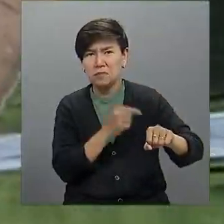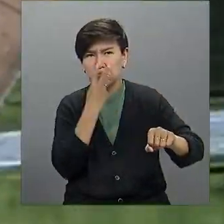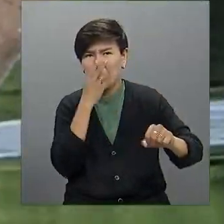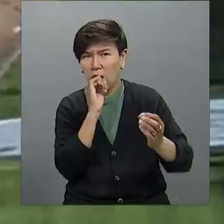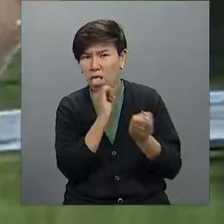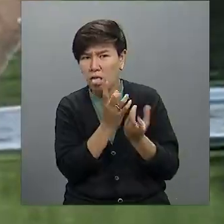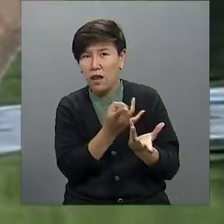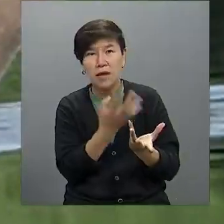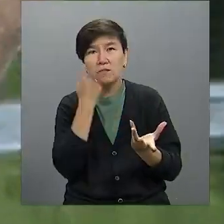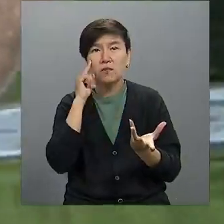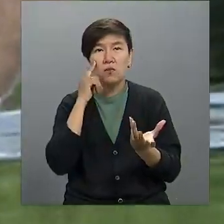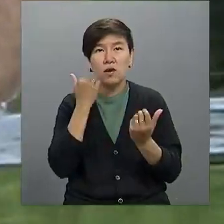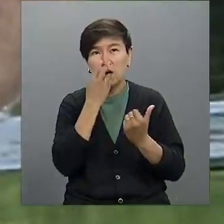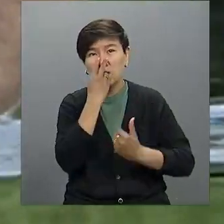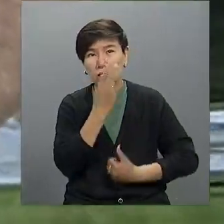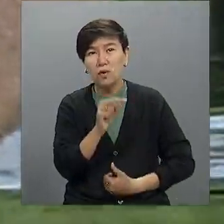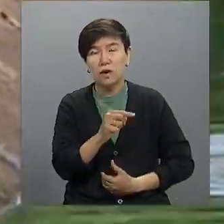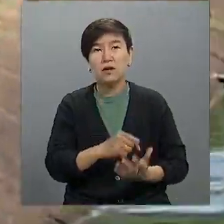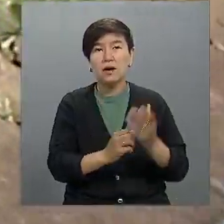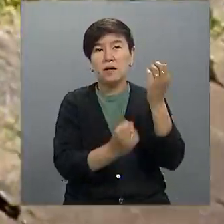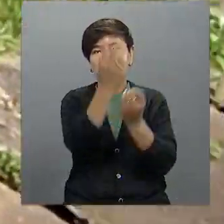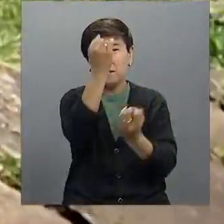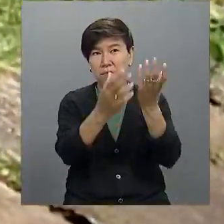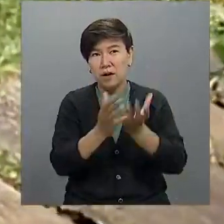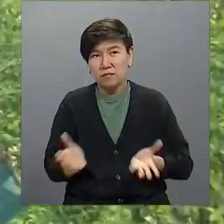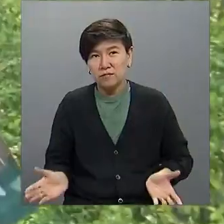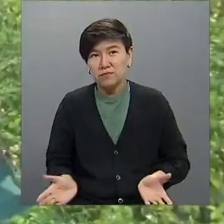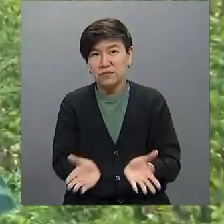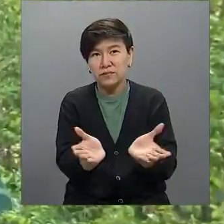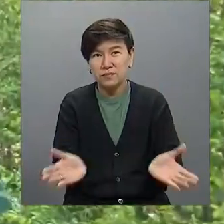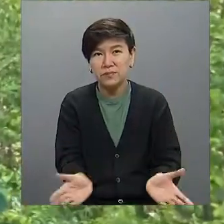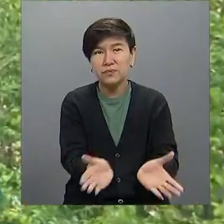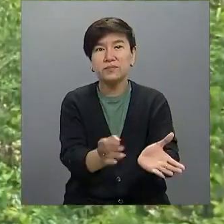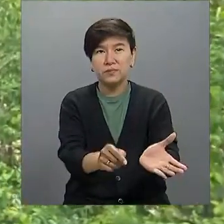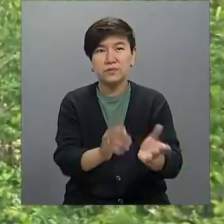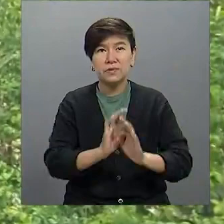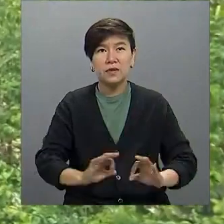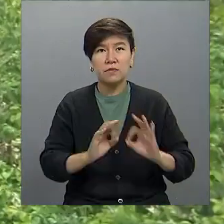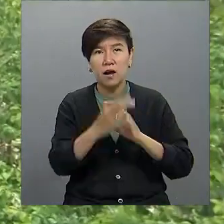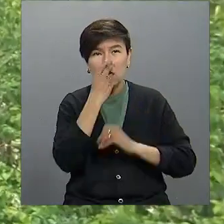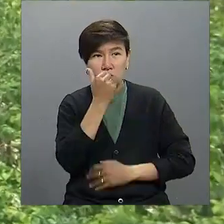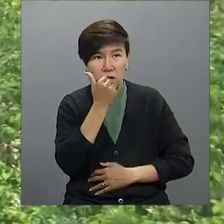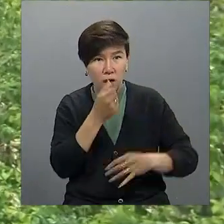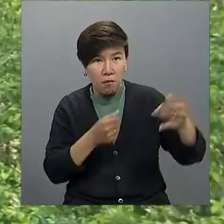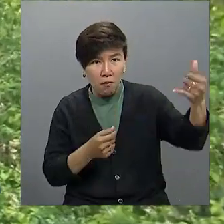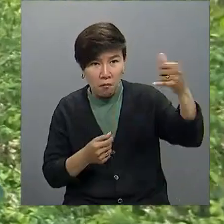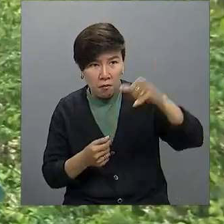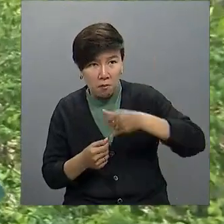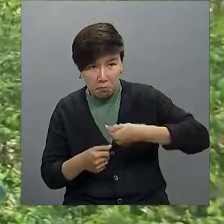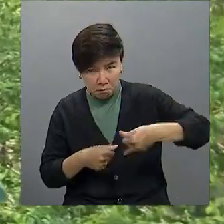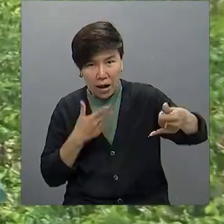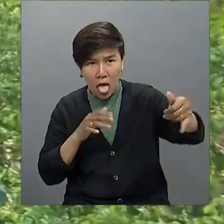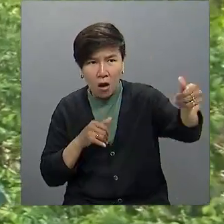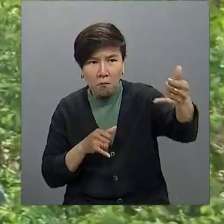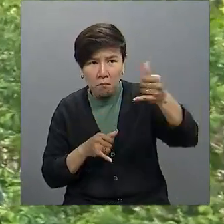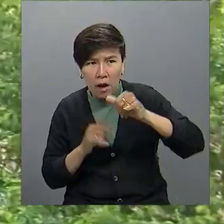ที่ได้ผลักดันเขาเข้าป่าไปแล้วเจ้าที่เราต้องเฝ้าระวังว่าเขาจะลงมาตรงนี้เพื่อไม่ให้เป็นอันตรายต่อชาวบ้